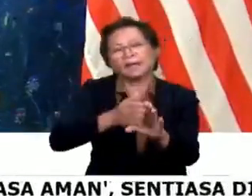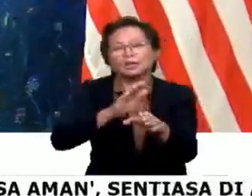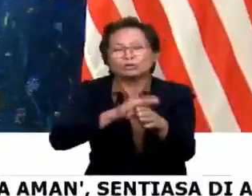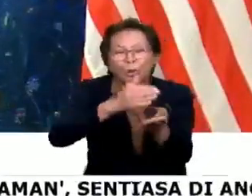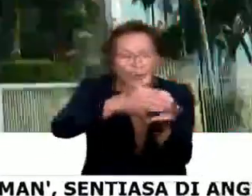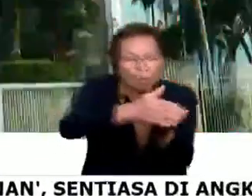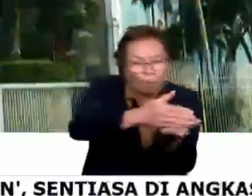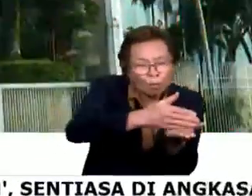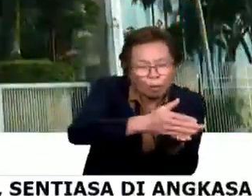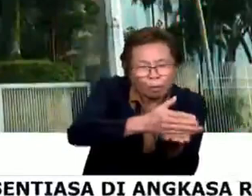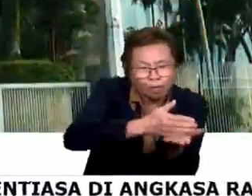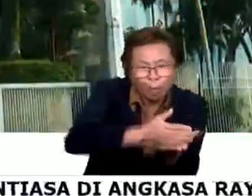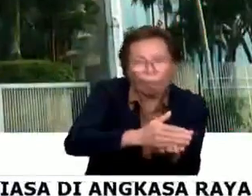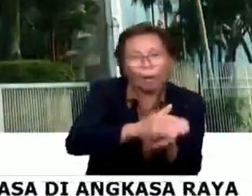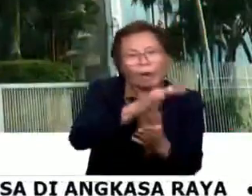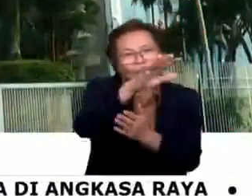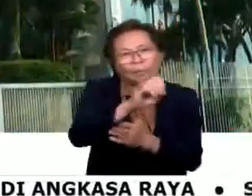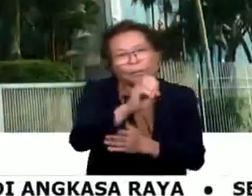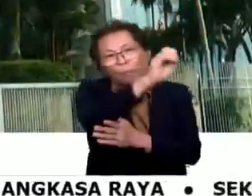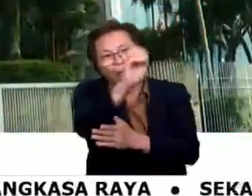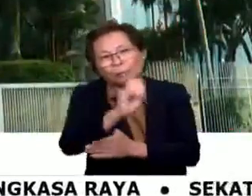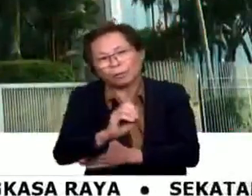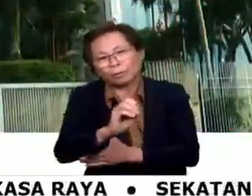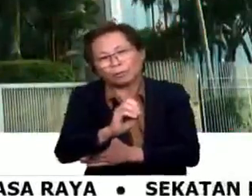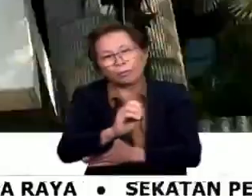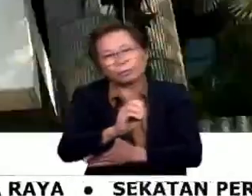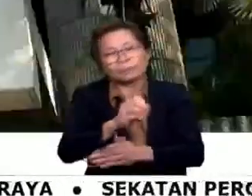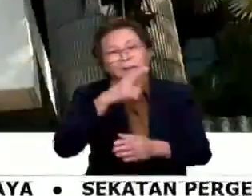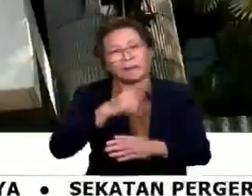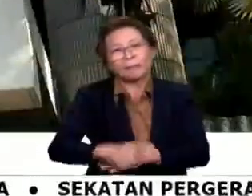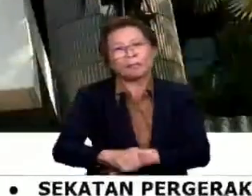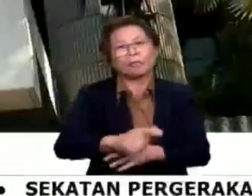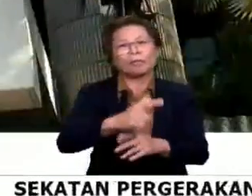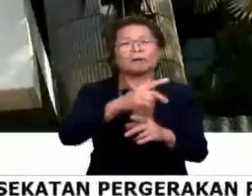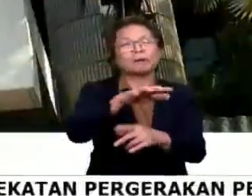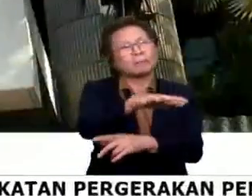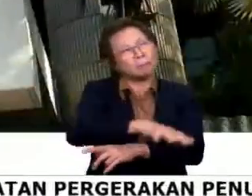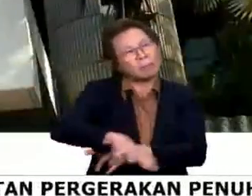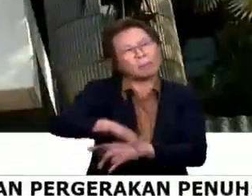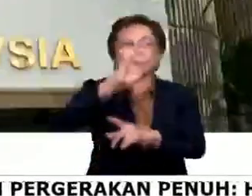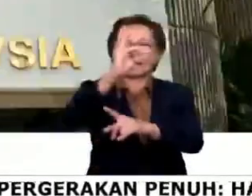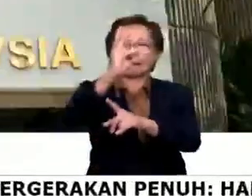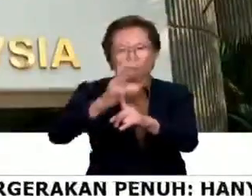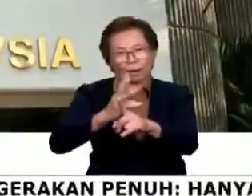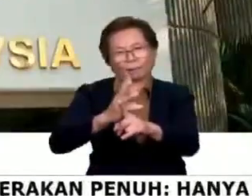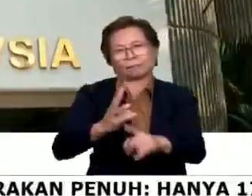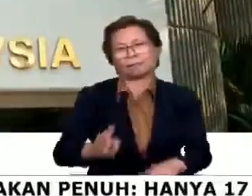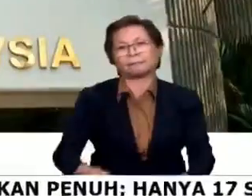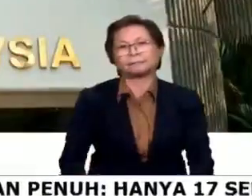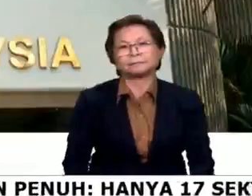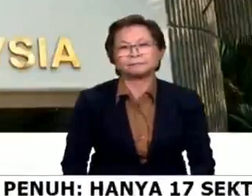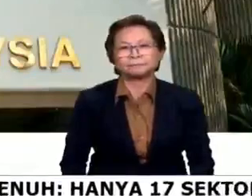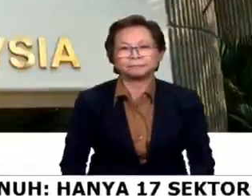ansuran sebanyak 50% selama tempoh 6 bulan.